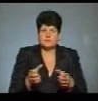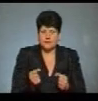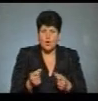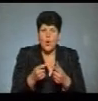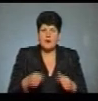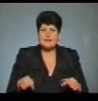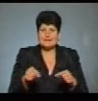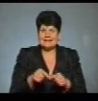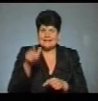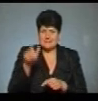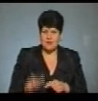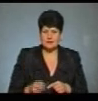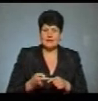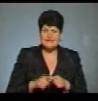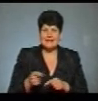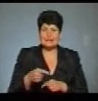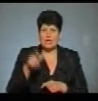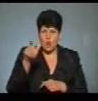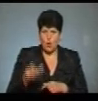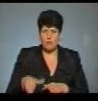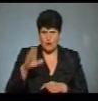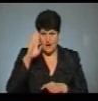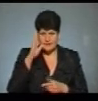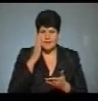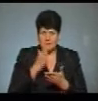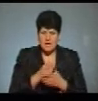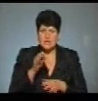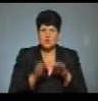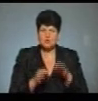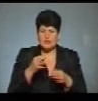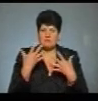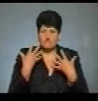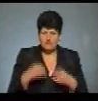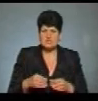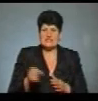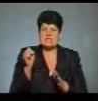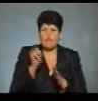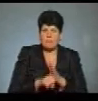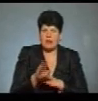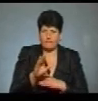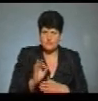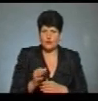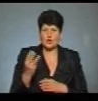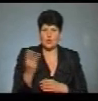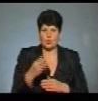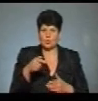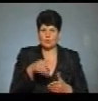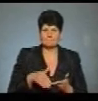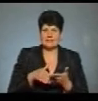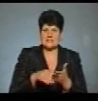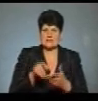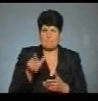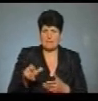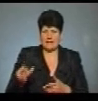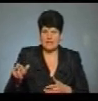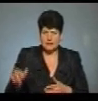організатора наркобізнесу – це тернополянин, який має судимість за вбивство, а також 4 його спільників. Про це повідомив заступник начальника